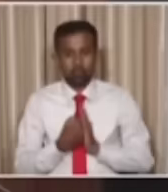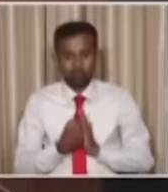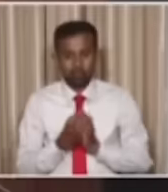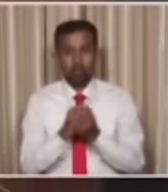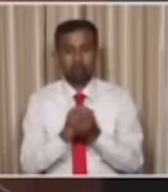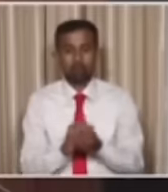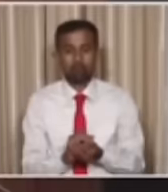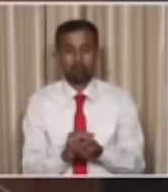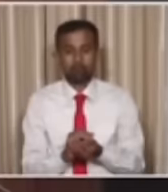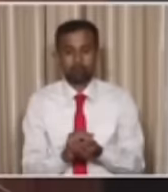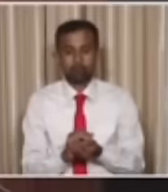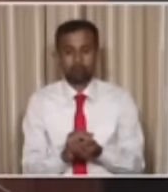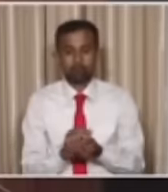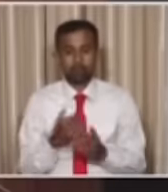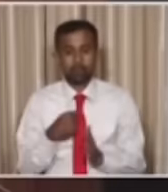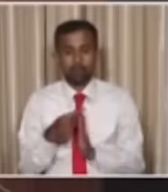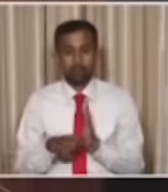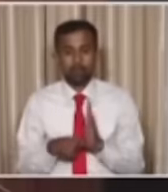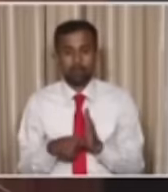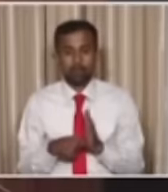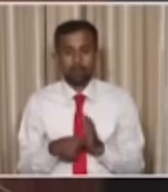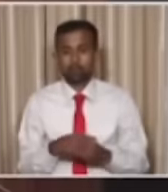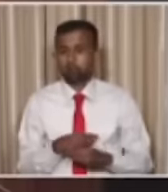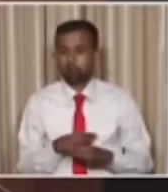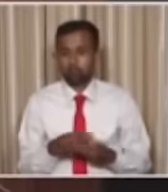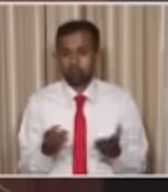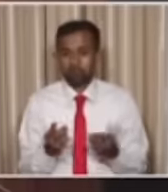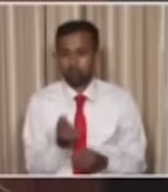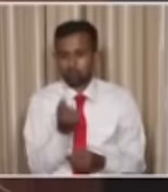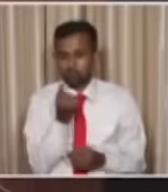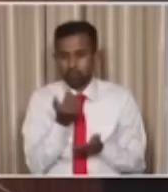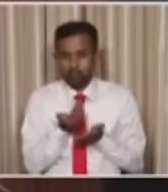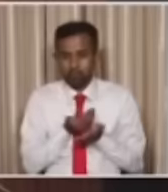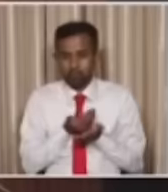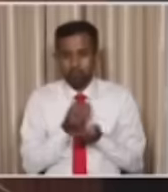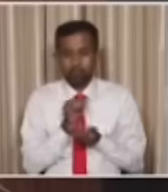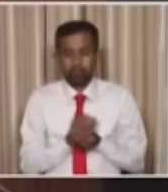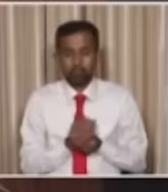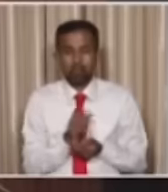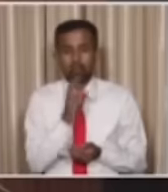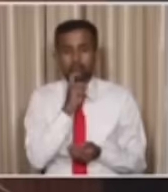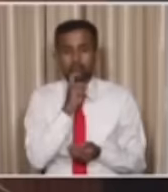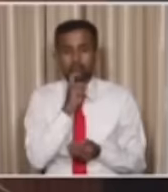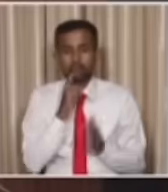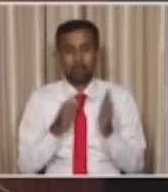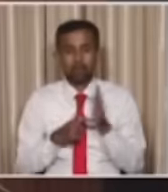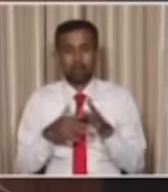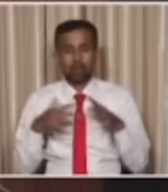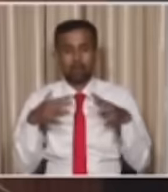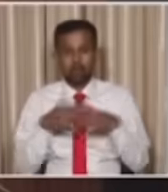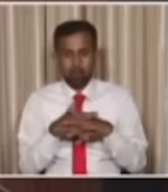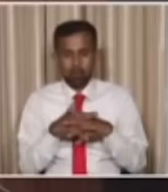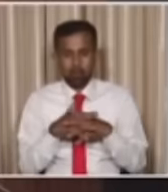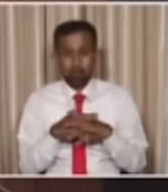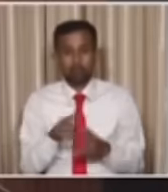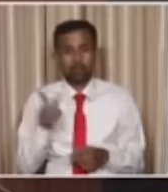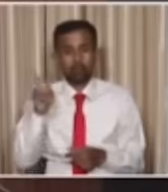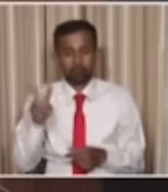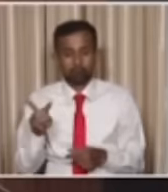තියෙනවා. අපේ රටේ මොච්චර විනාශ වෙලා තිබුණා යම් ප්‍රමාණයක් ඉතුරු වෙලා තියෙනෙත් අධිකරණය සහ නීතිය කියලා මන් තියෙන ඒ